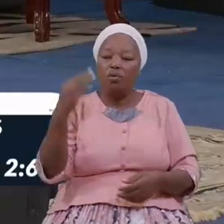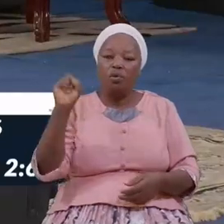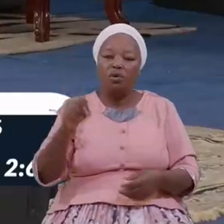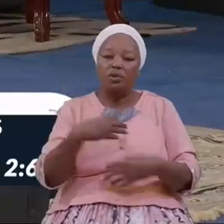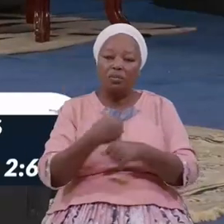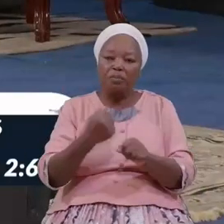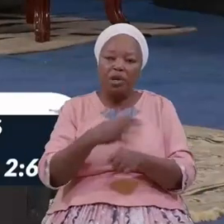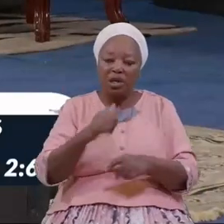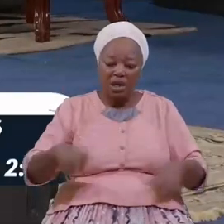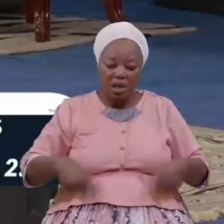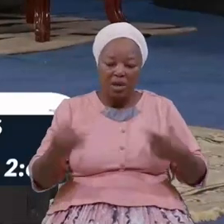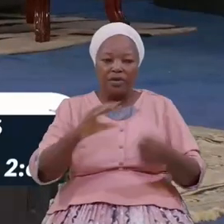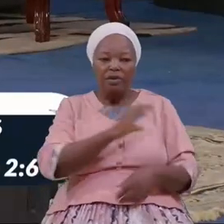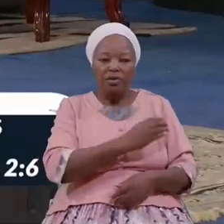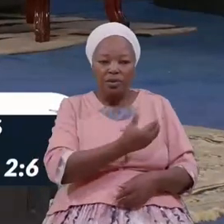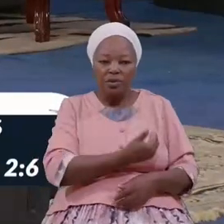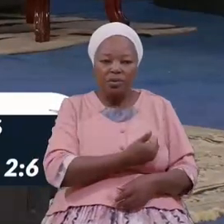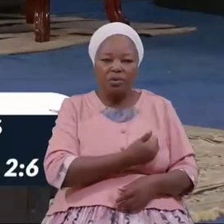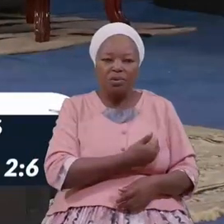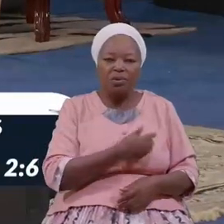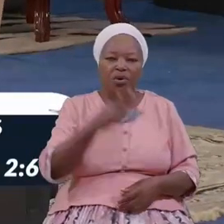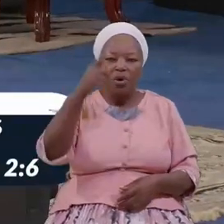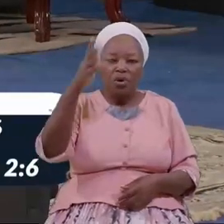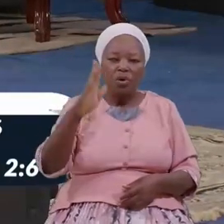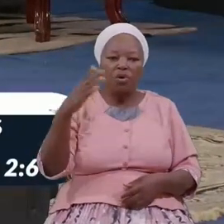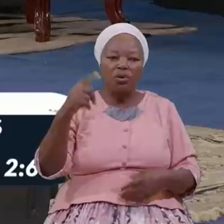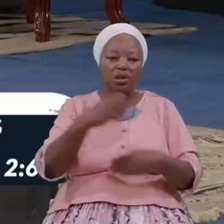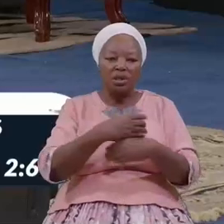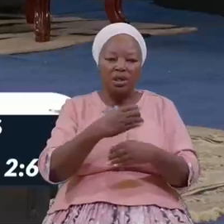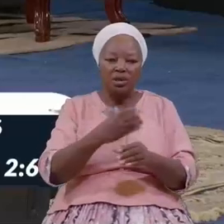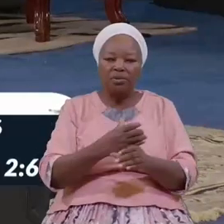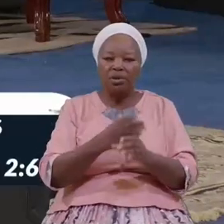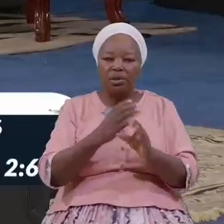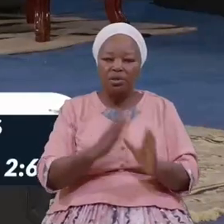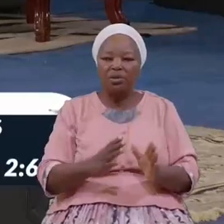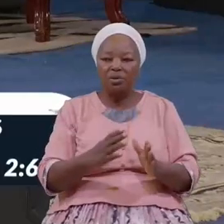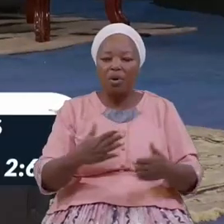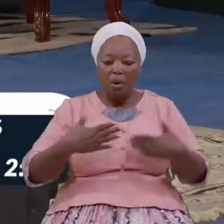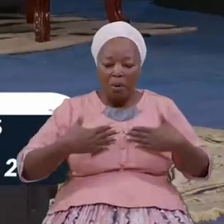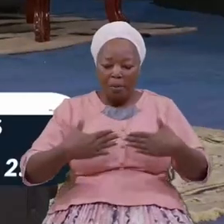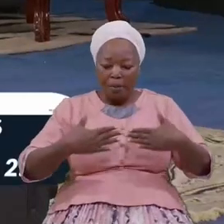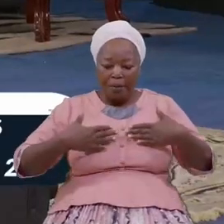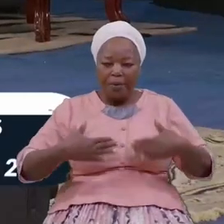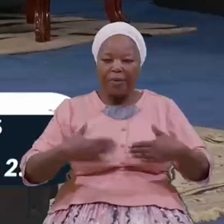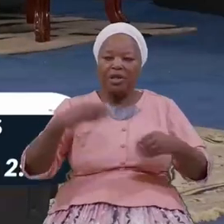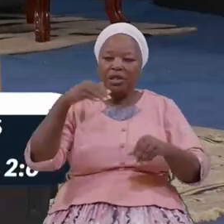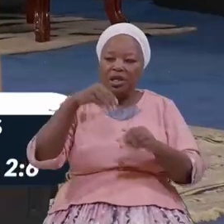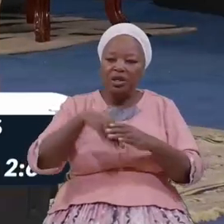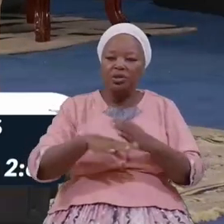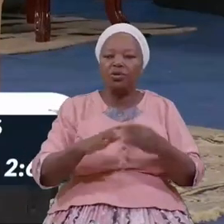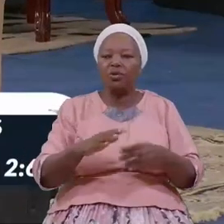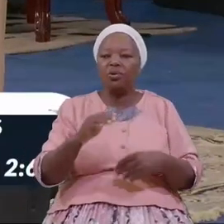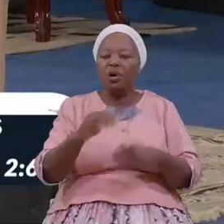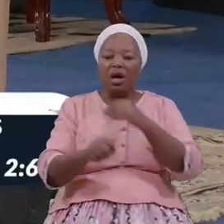une âme vivante. Dieu le Créateur a respiré, a soufflé